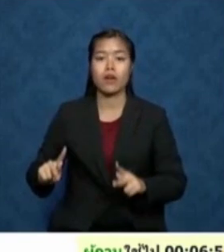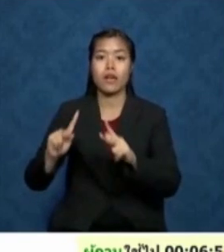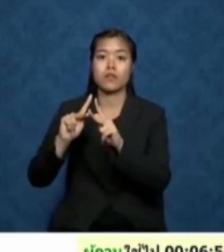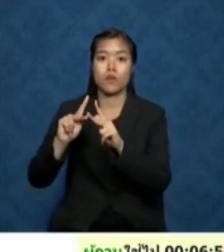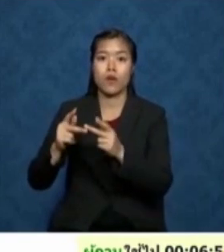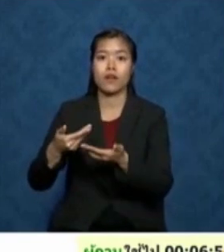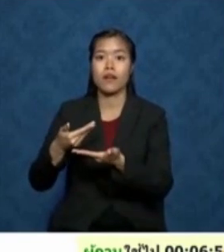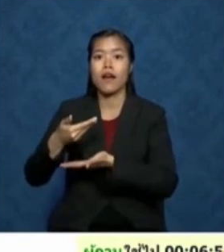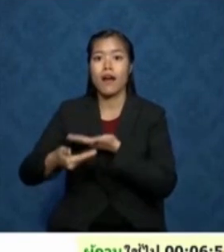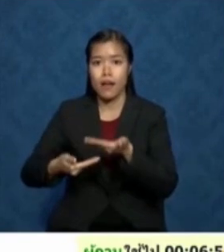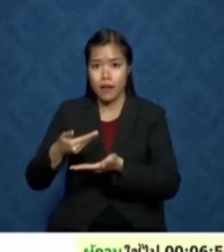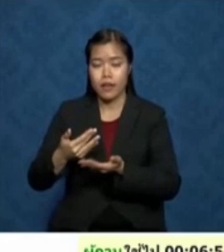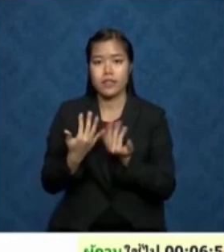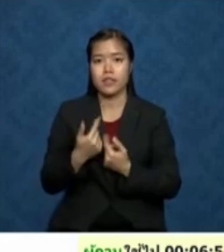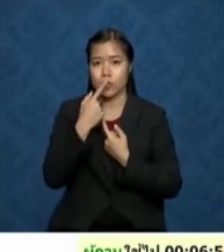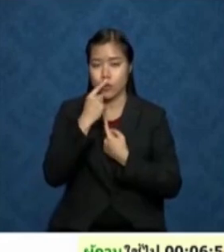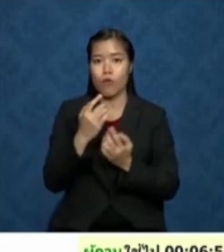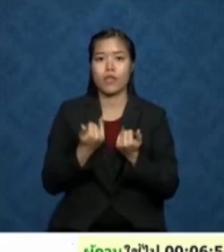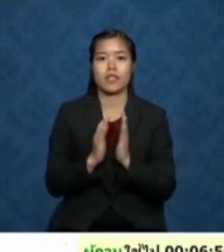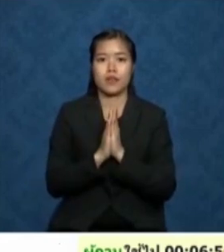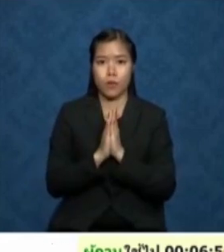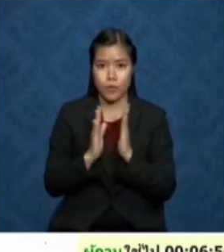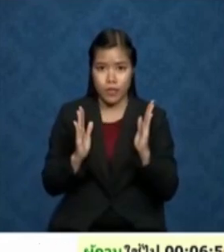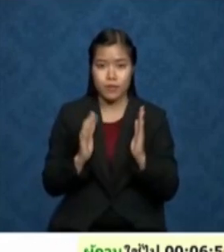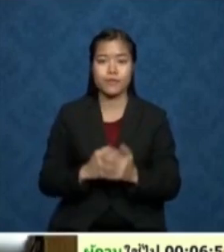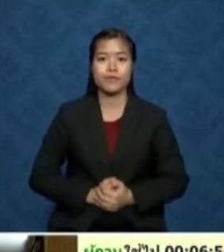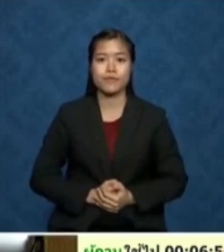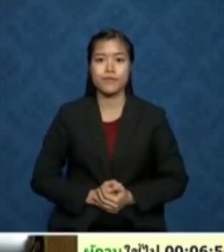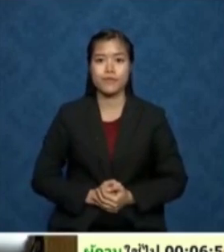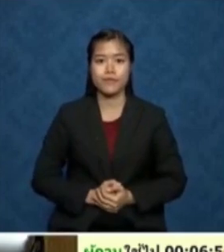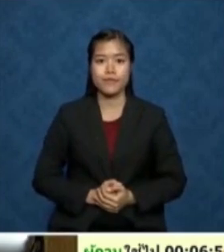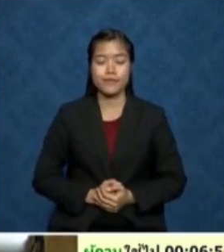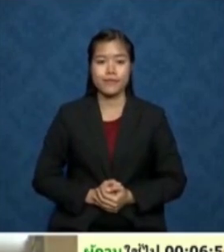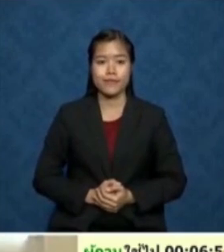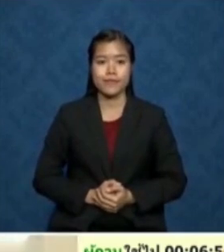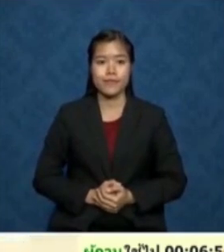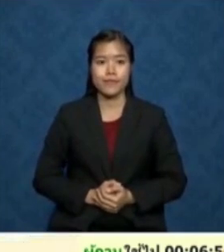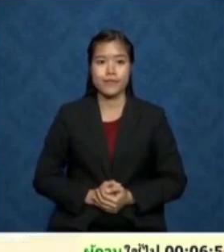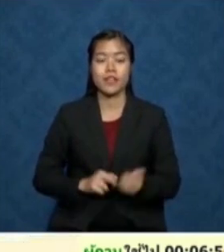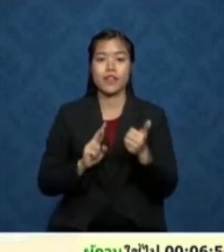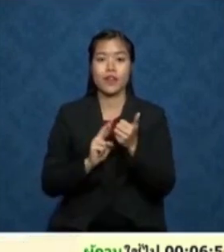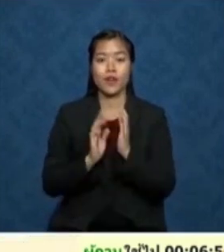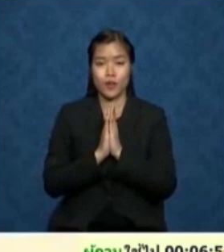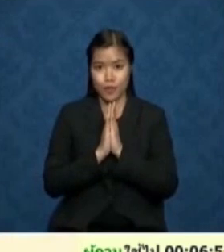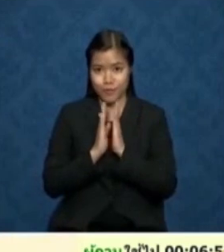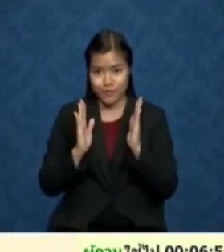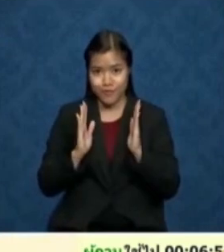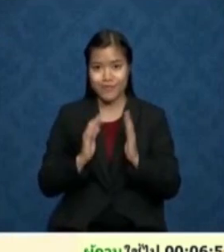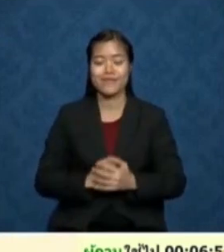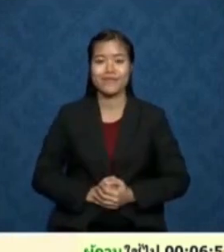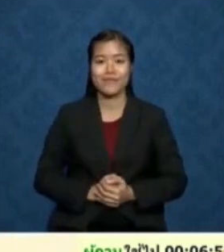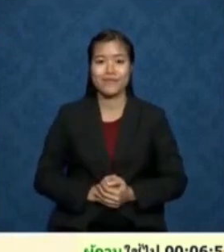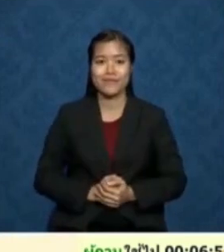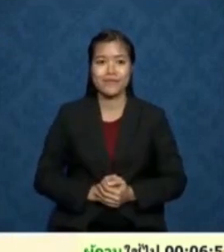ี่ได้มาตอบกระทูในวนนี้ครัขอบคุณครับขบคุณครัขอบคณท่านรองนายกนะครับเจ้เขีดทางสภาษนะครับ